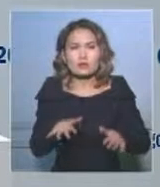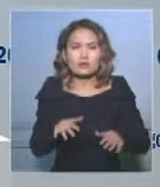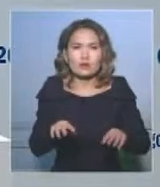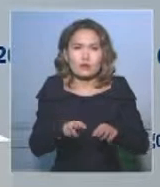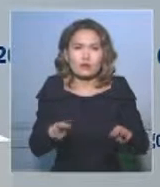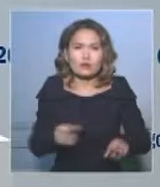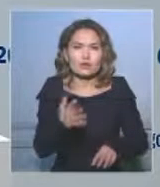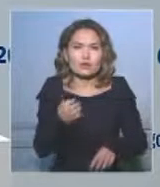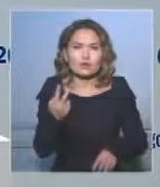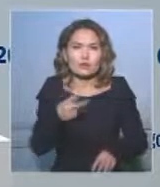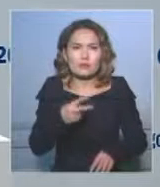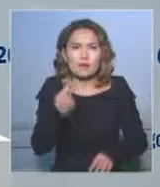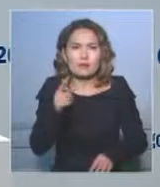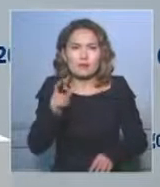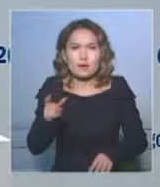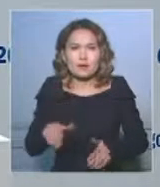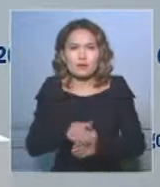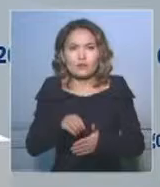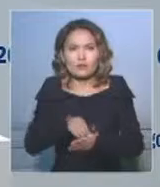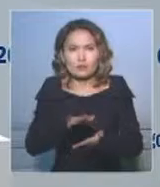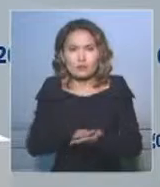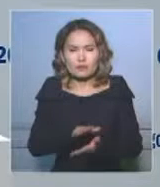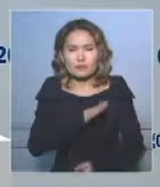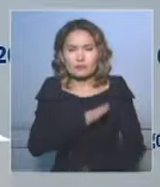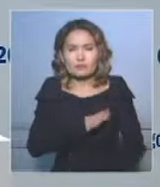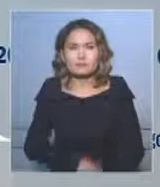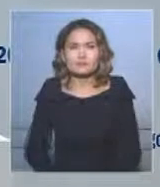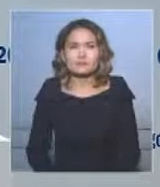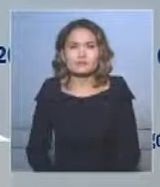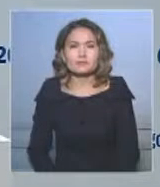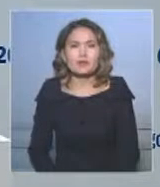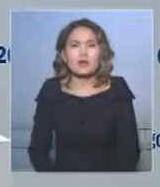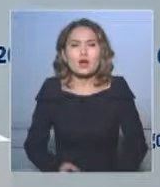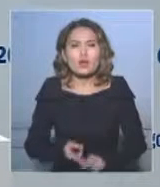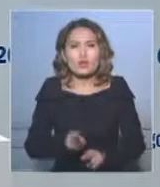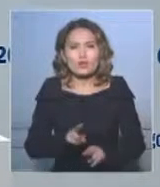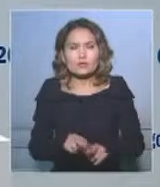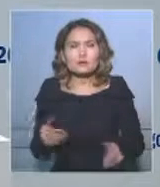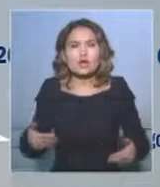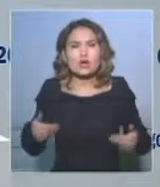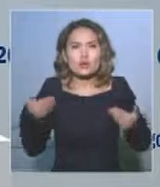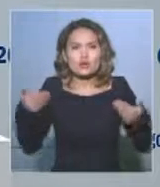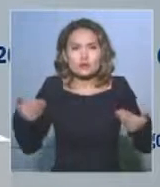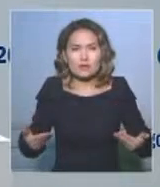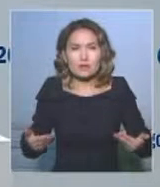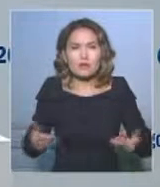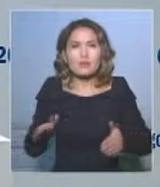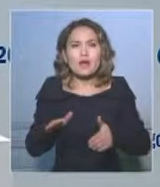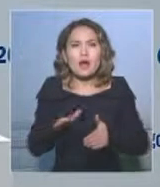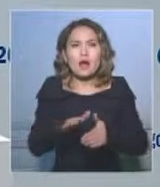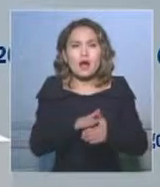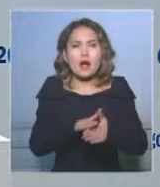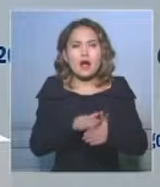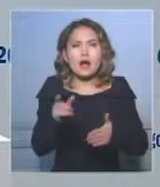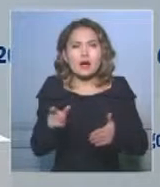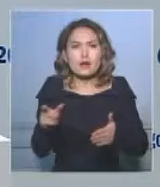үміткер ұсынылды. Айта кететін бір мәселе, бұл ұсынылған